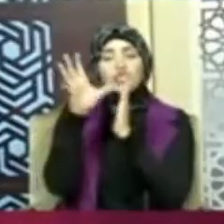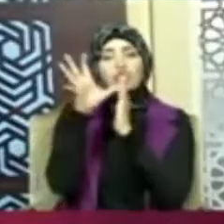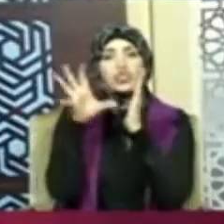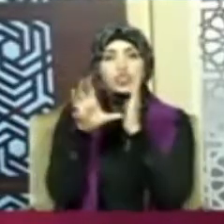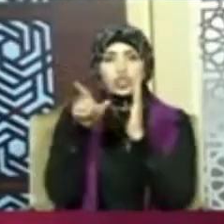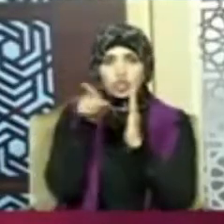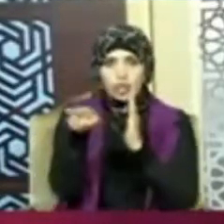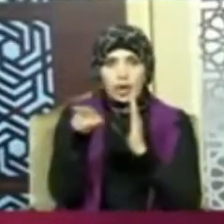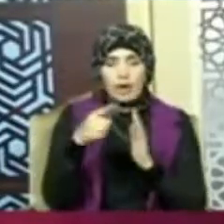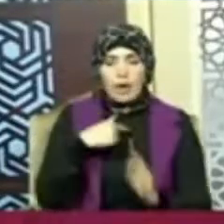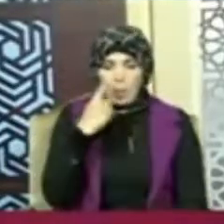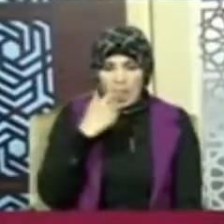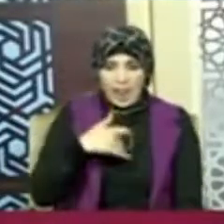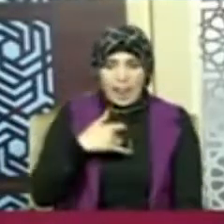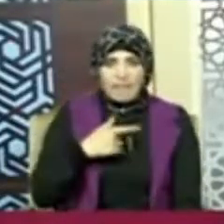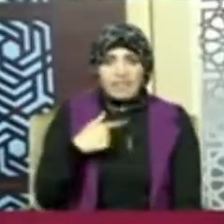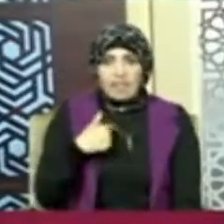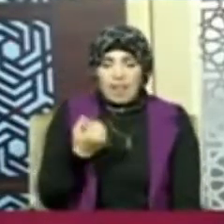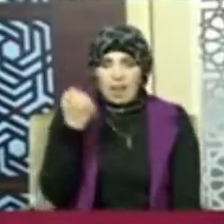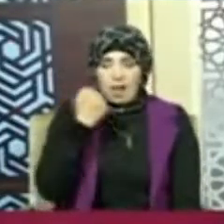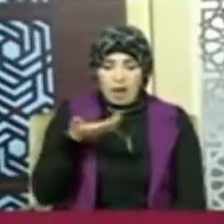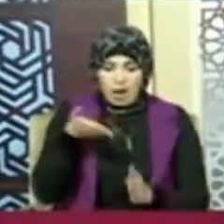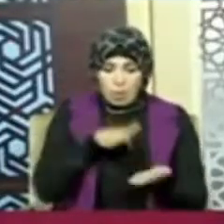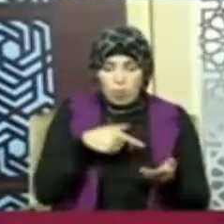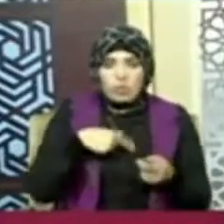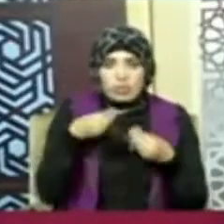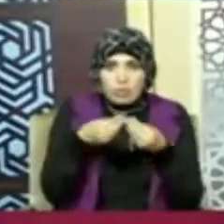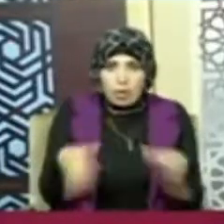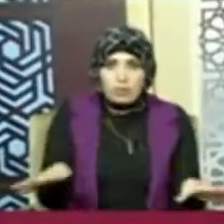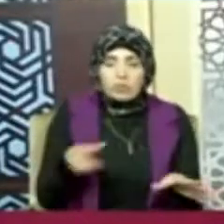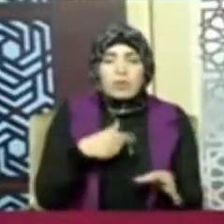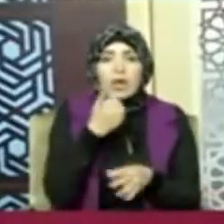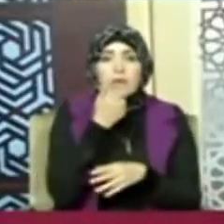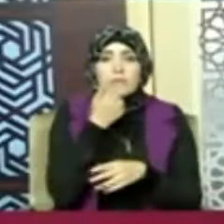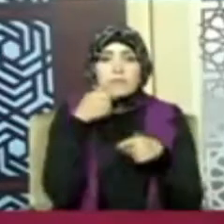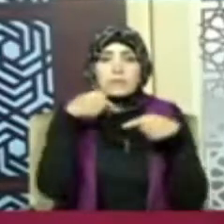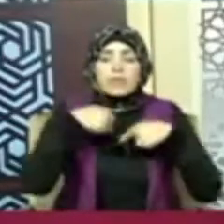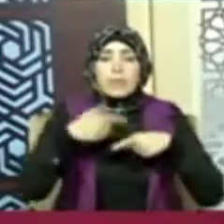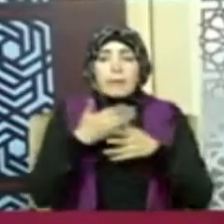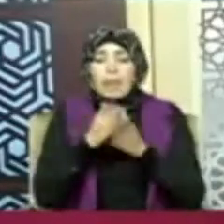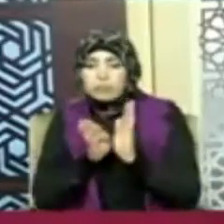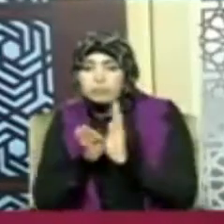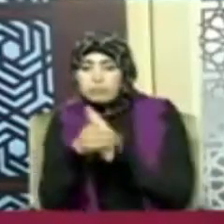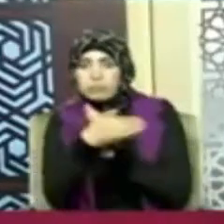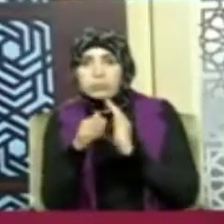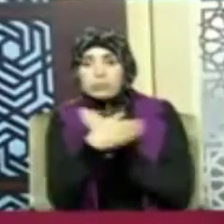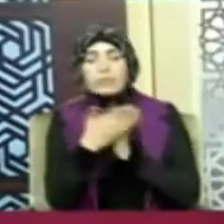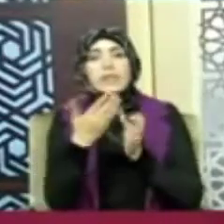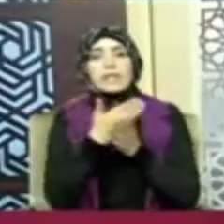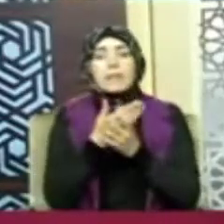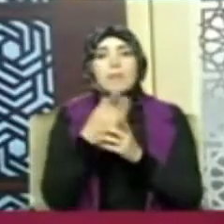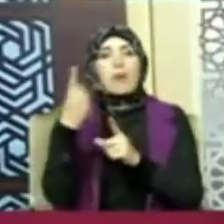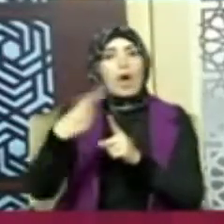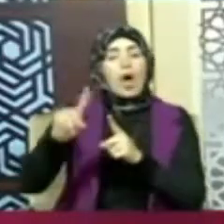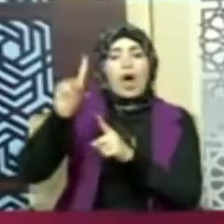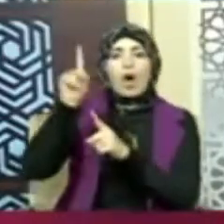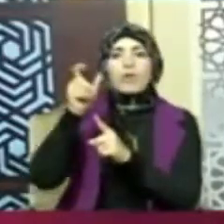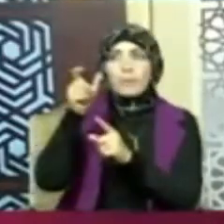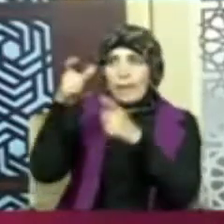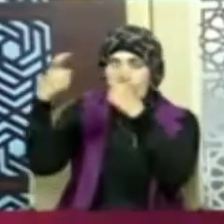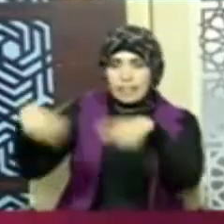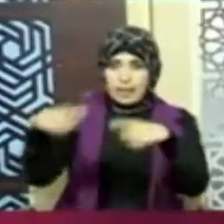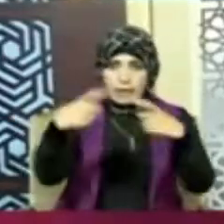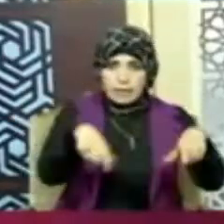وإلقاء بالنفس إلى التهلكة. ونحن نؤكد أن حرمة الدول لا تقل عن حرمة